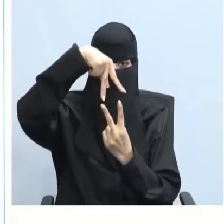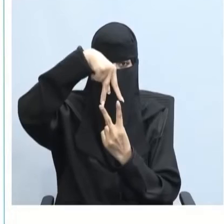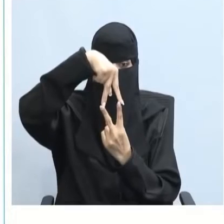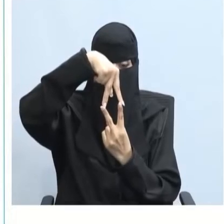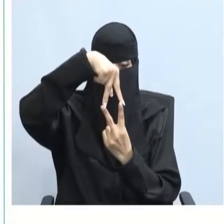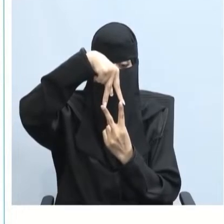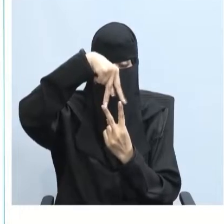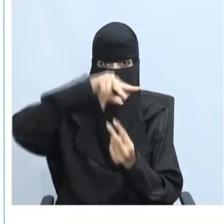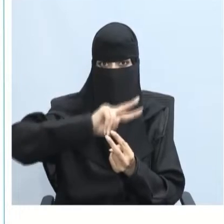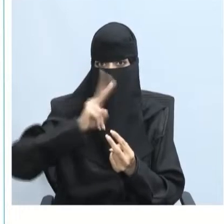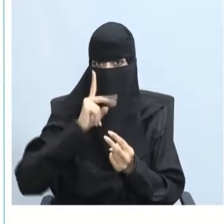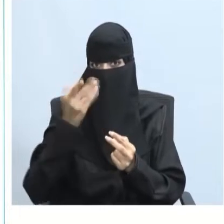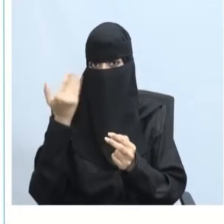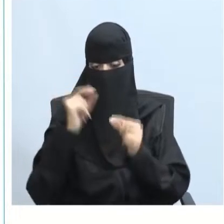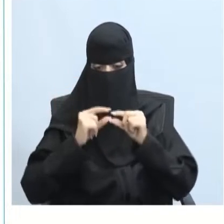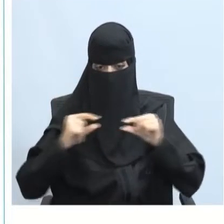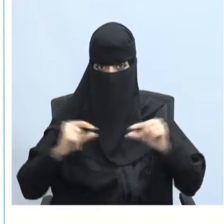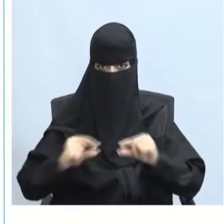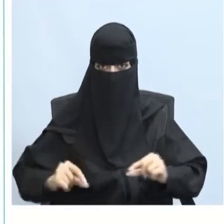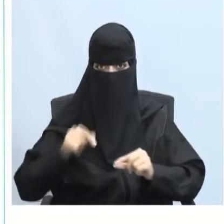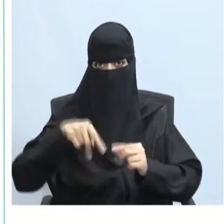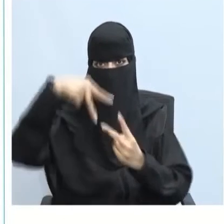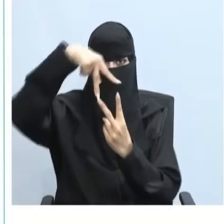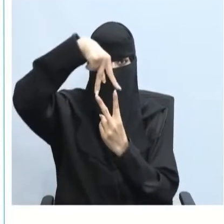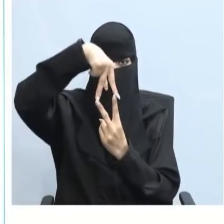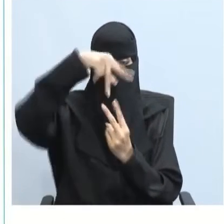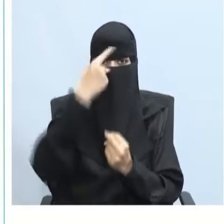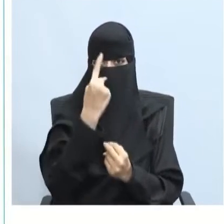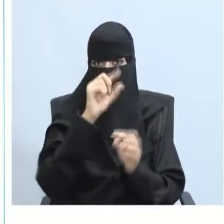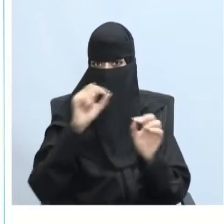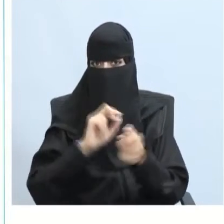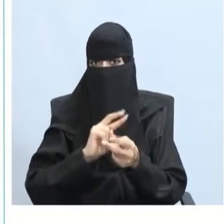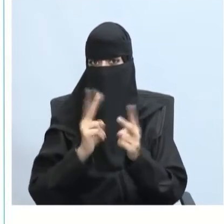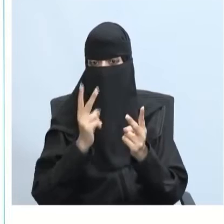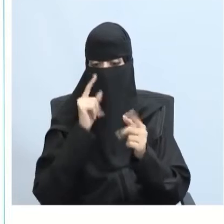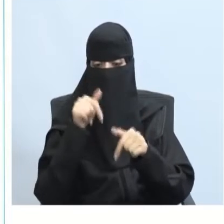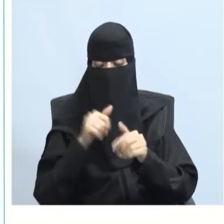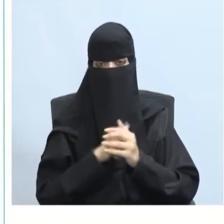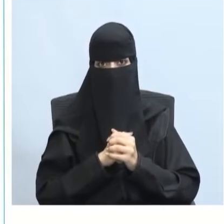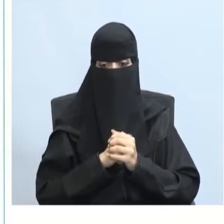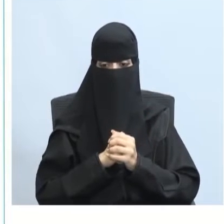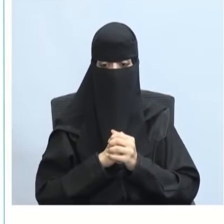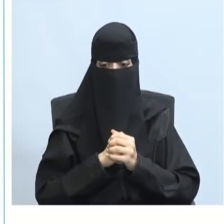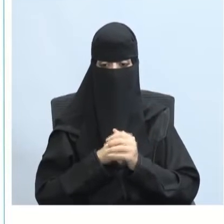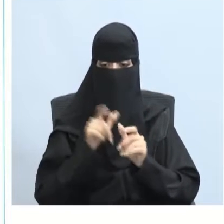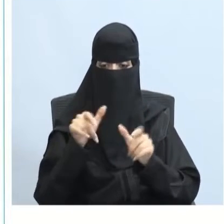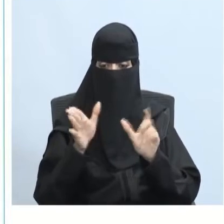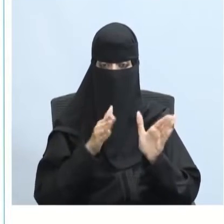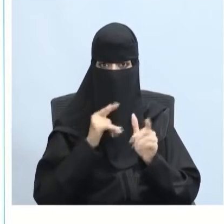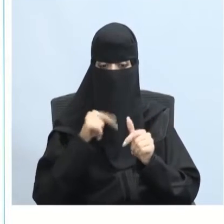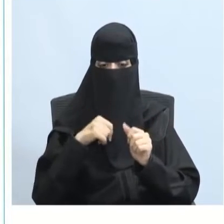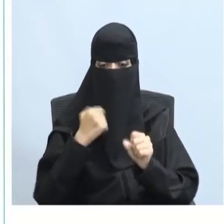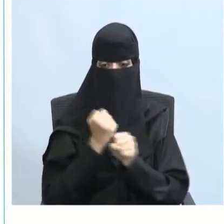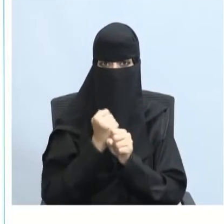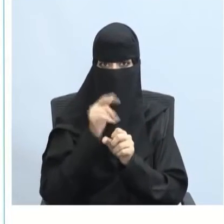تعيين ادوار الموارد تطبيق جت بروجكت تعيين الادوار الادوار